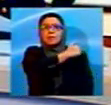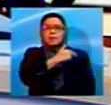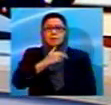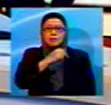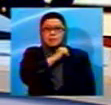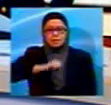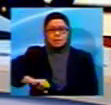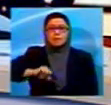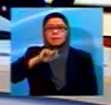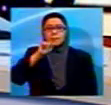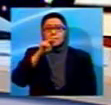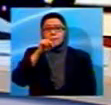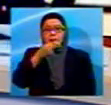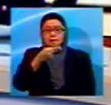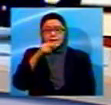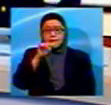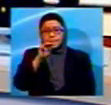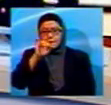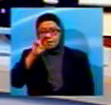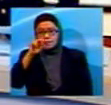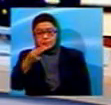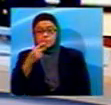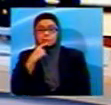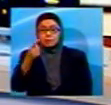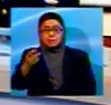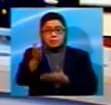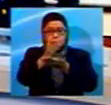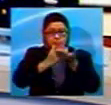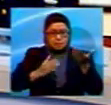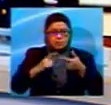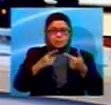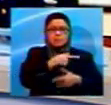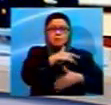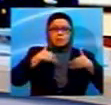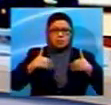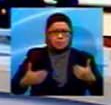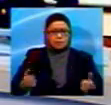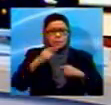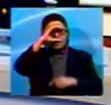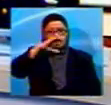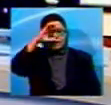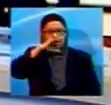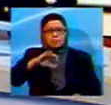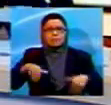menteri kesihatan Datuk seriilmi Yahya berkata pihaknya masih mencari b penyakit